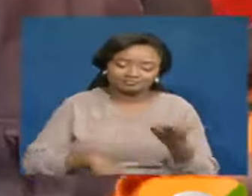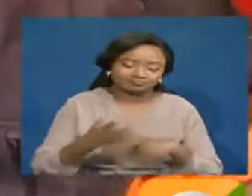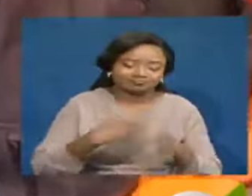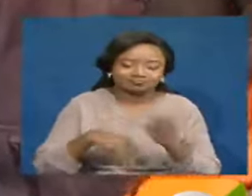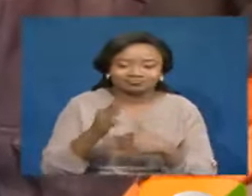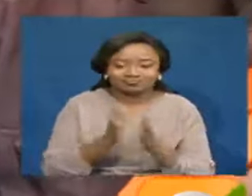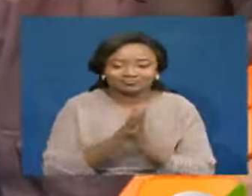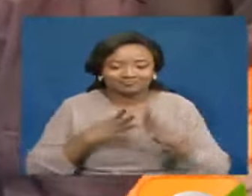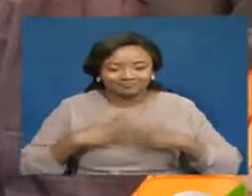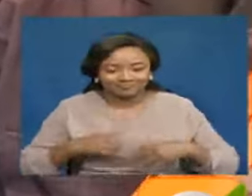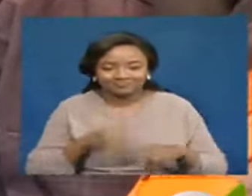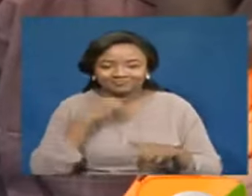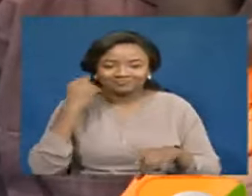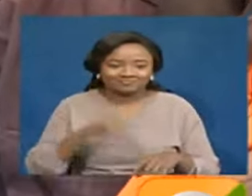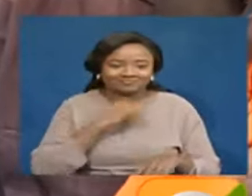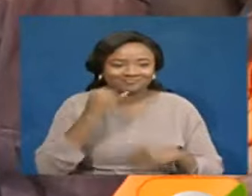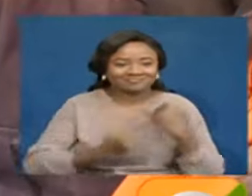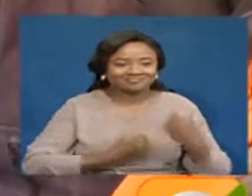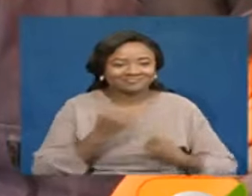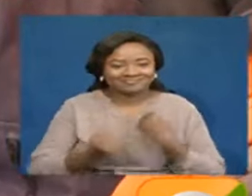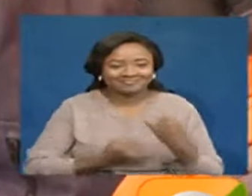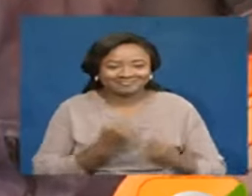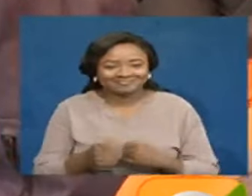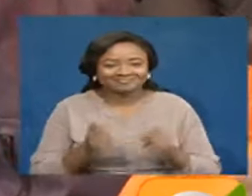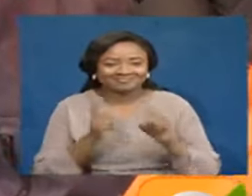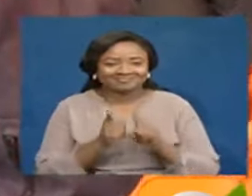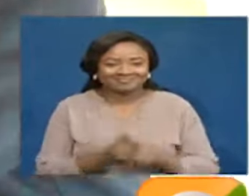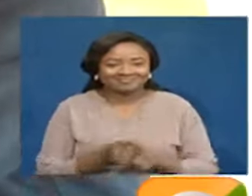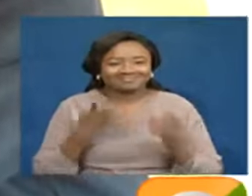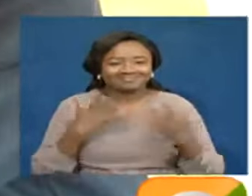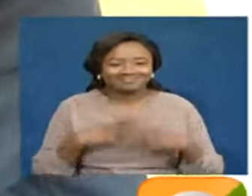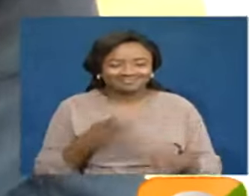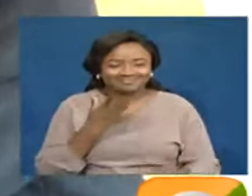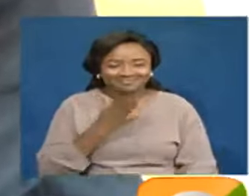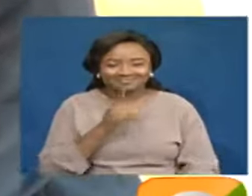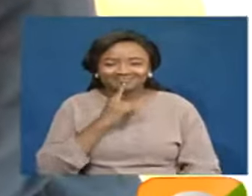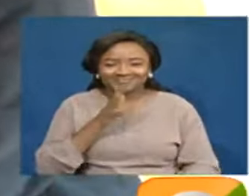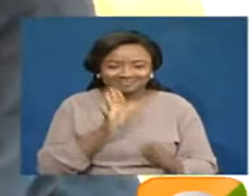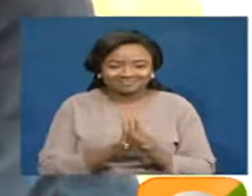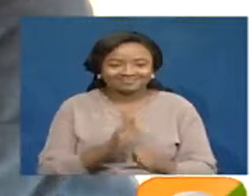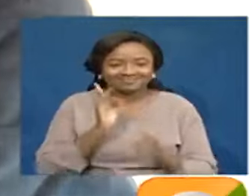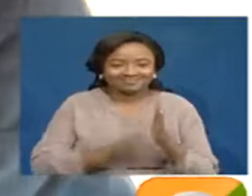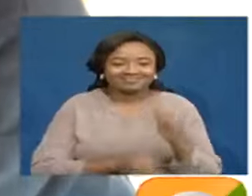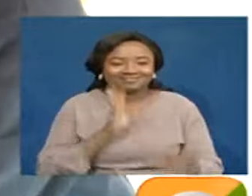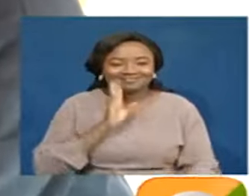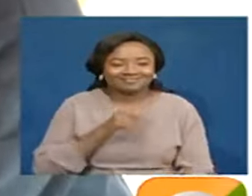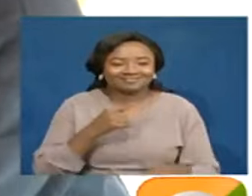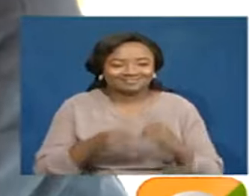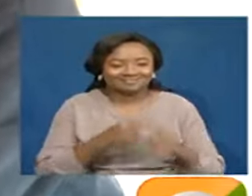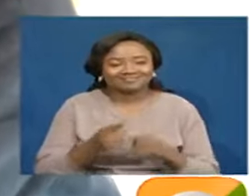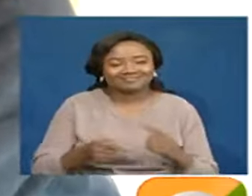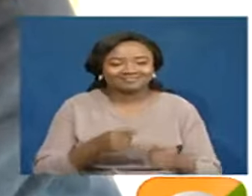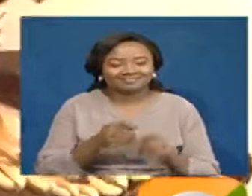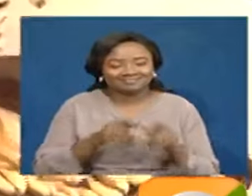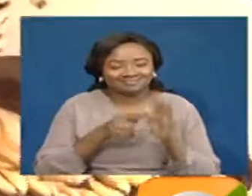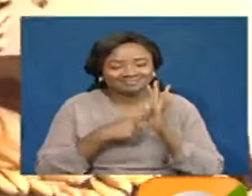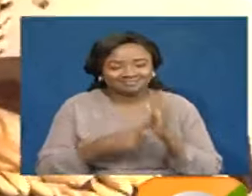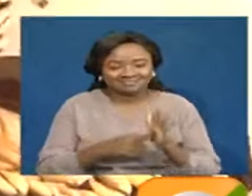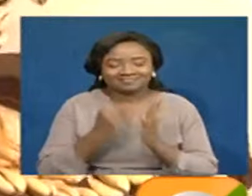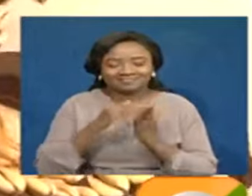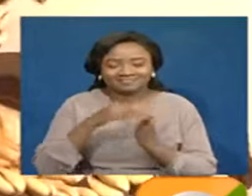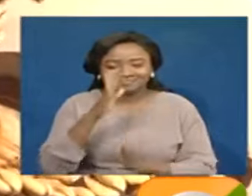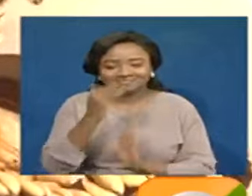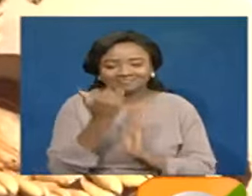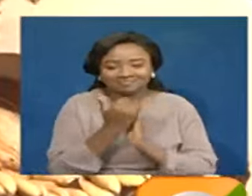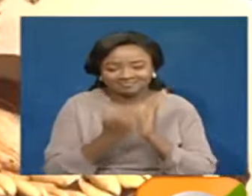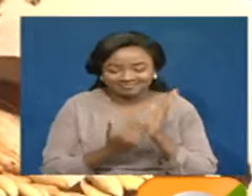kwa kuwapa burudani na la moja kwa moja, huku wasimamizi wakiahidi kuendeleza uwasilishaji wa vipindi murwa. Chamge FM